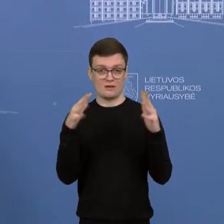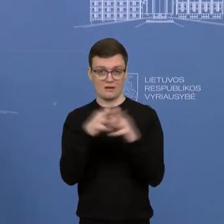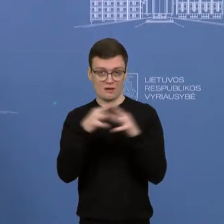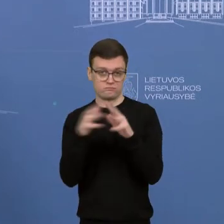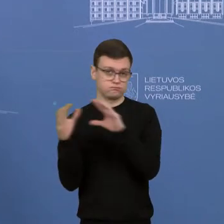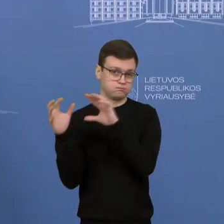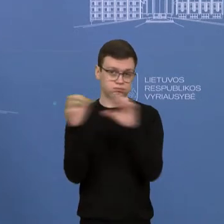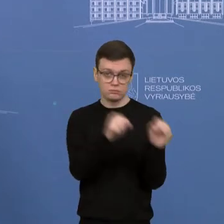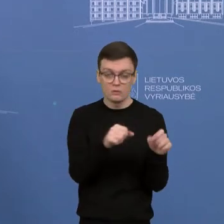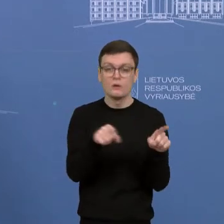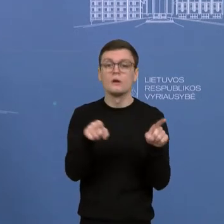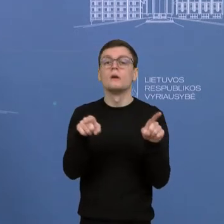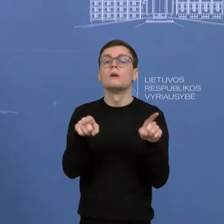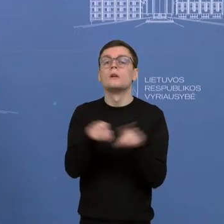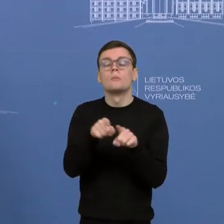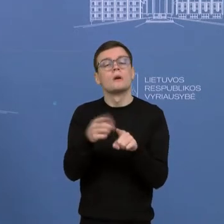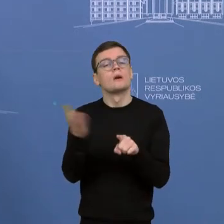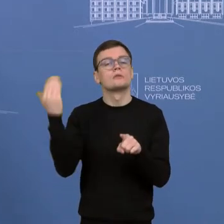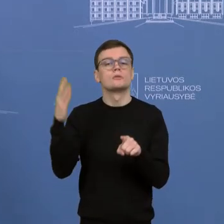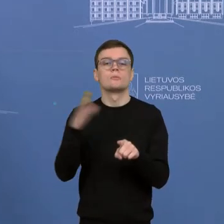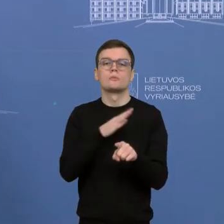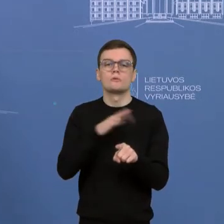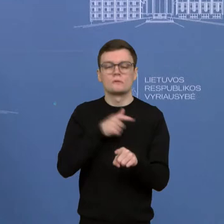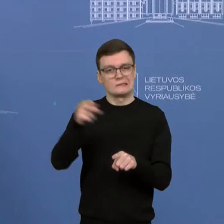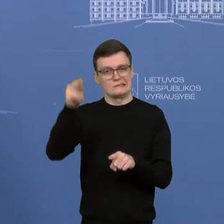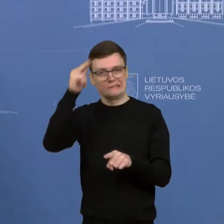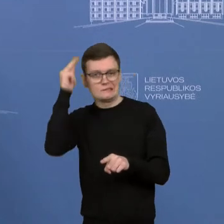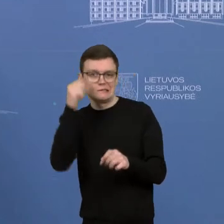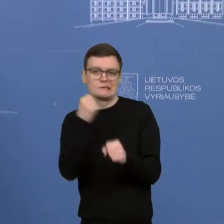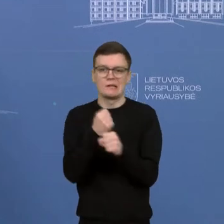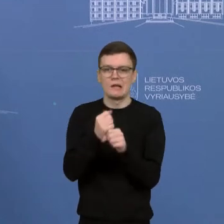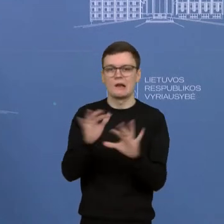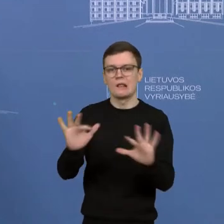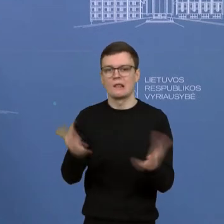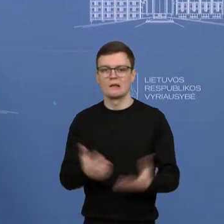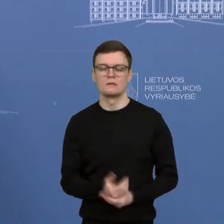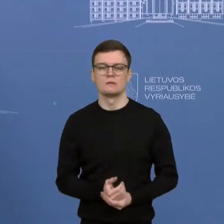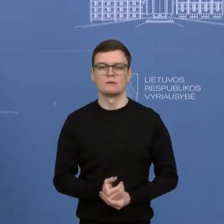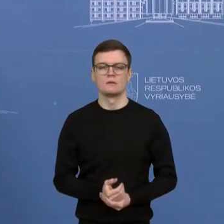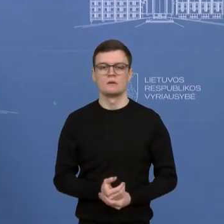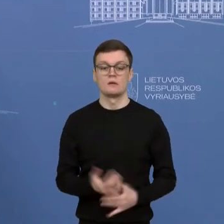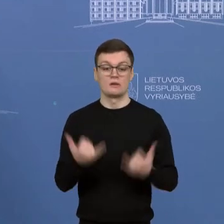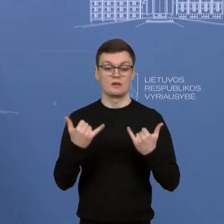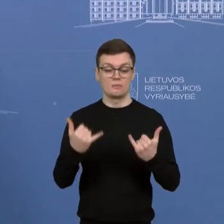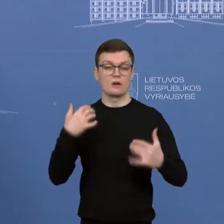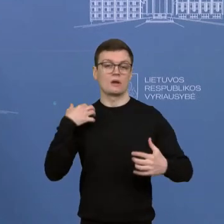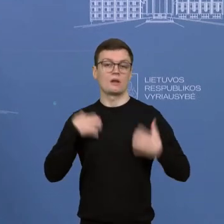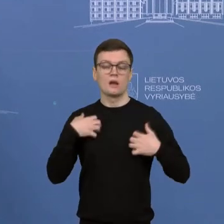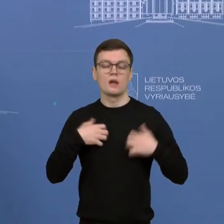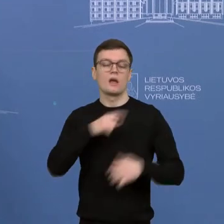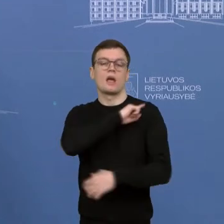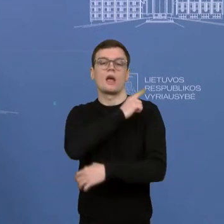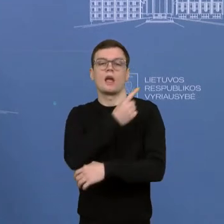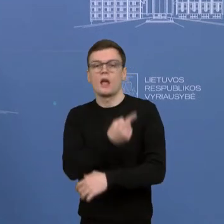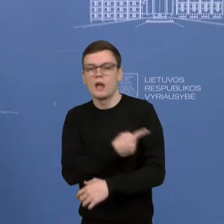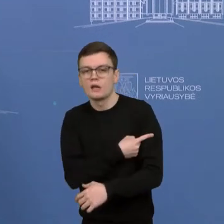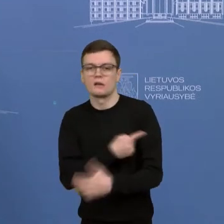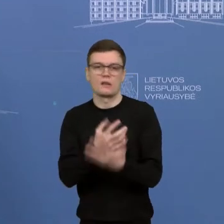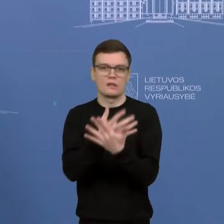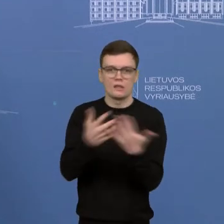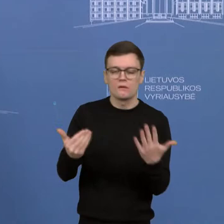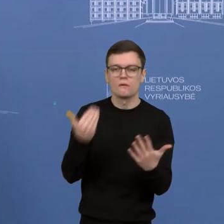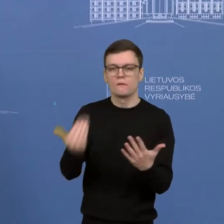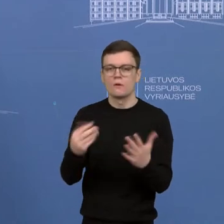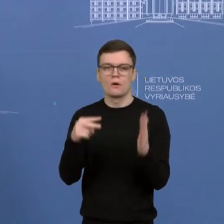ir taip pat dėl anksčiau taikytų sąmoningų veiksmų sparčiai kyla energijos išteklių kainos ir